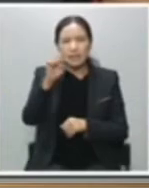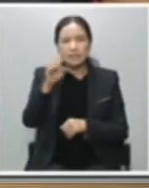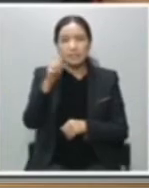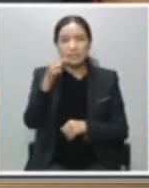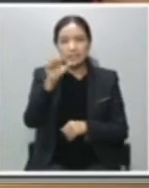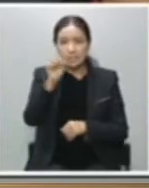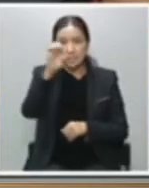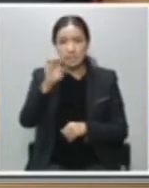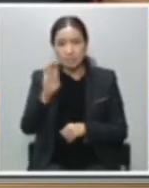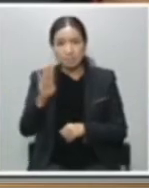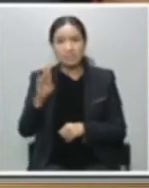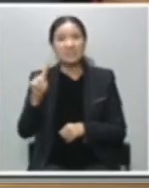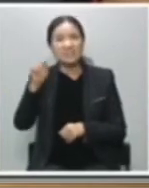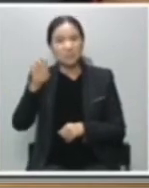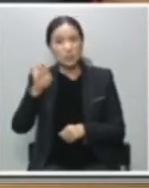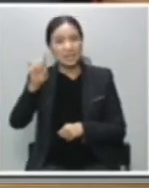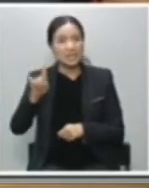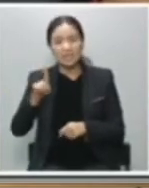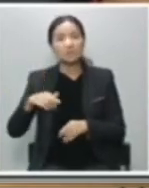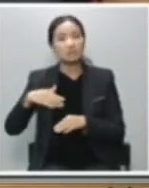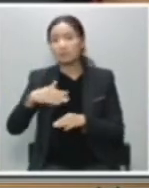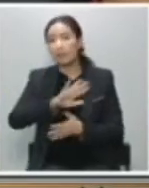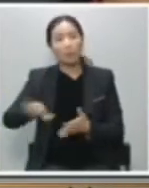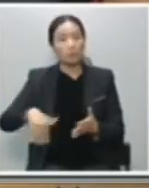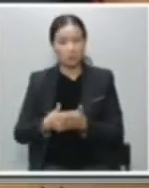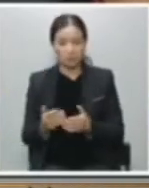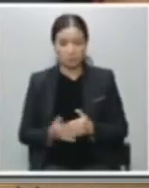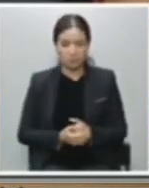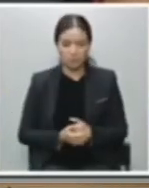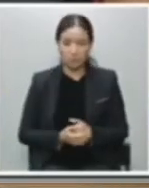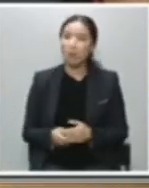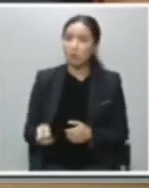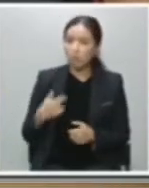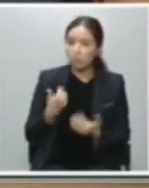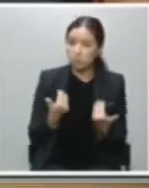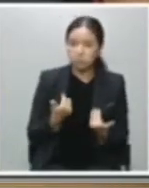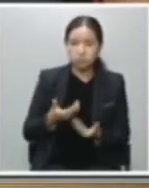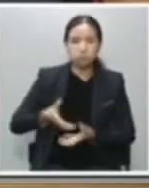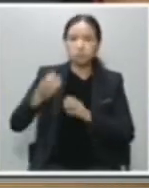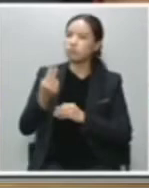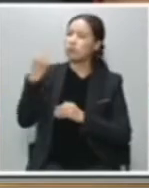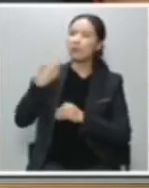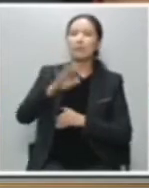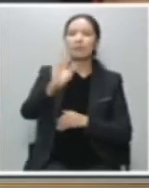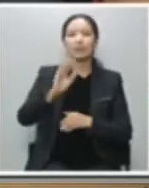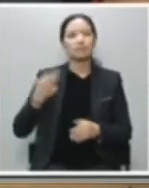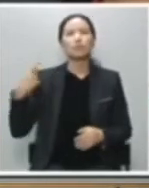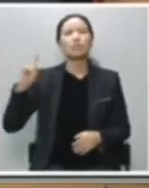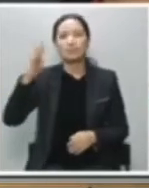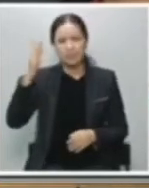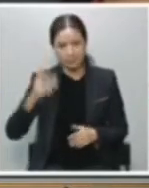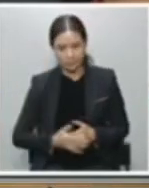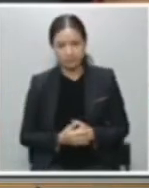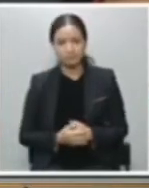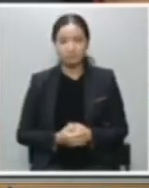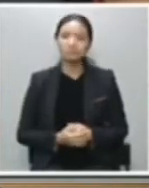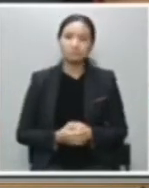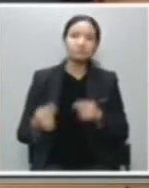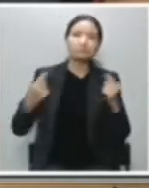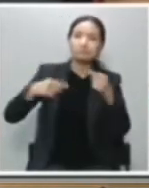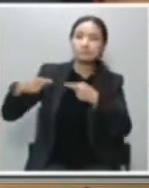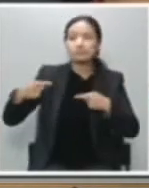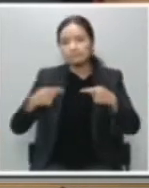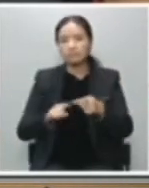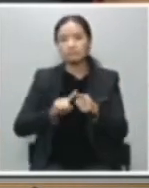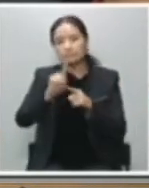แต่ผมสนใจก็คือเรื่องปัญหารากเหง้าให้ย้อนหลังไปวันนี้ผมไม่ย้อนเลยล่ะครับไม่มีประโยชน์ที่จะไปทะเลาะเรื่อง